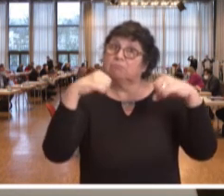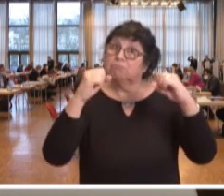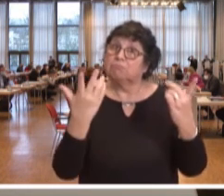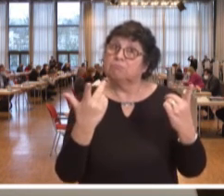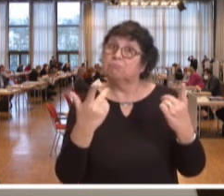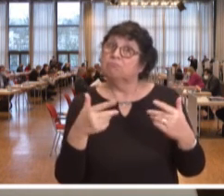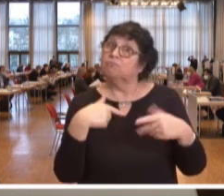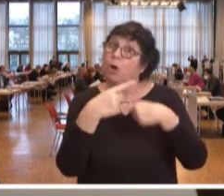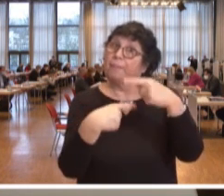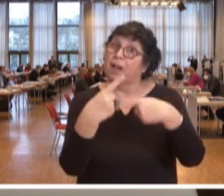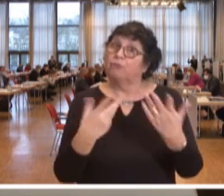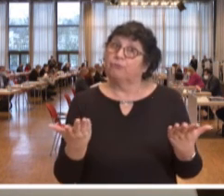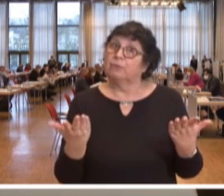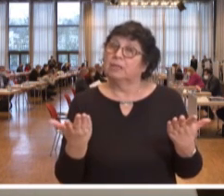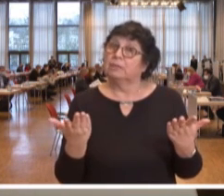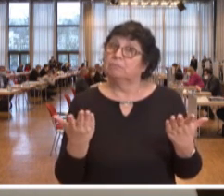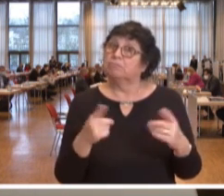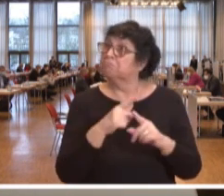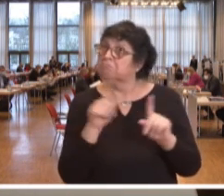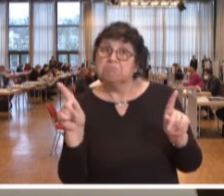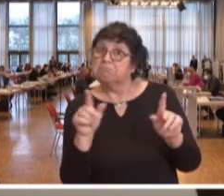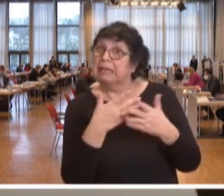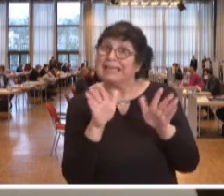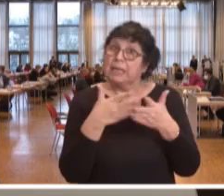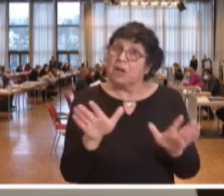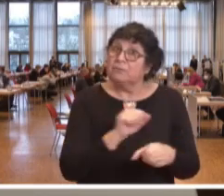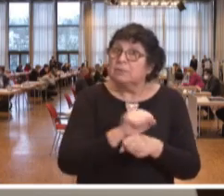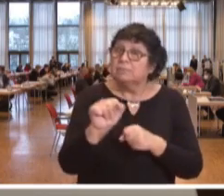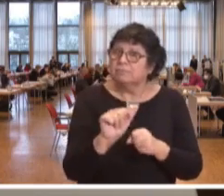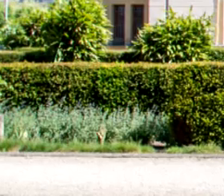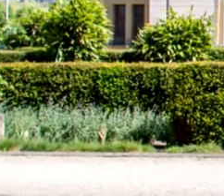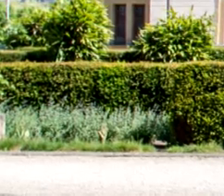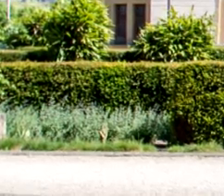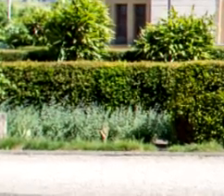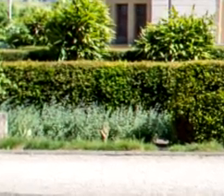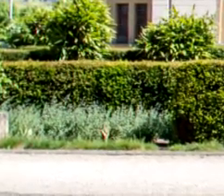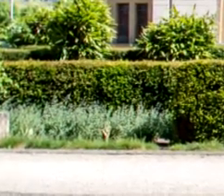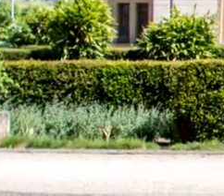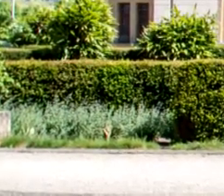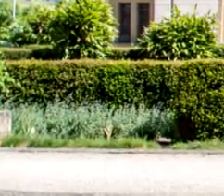vorgeschlagene Strukturierung der Sitzung. Das ist nicht der Fall, dann können wir so verfahren.